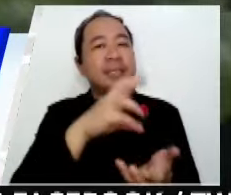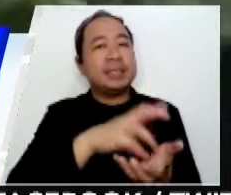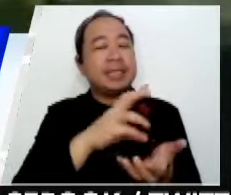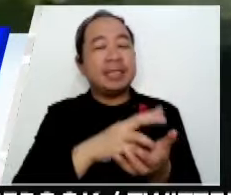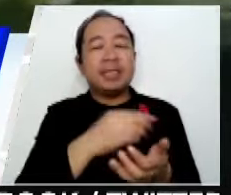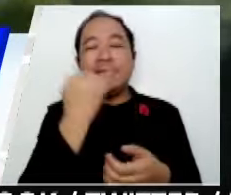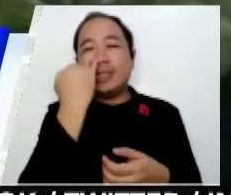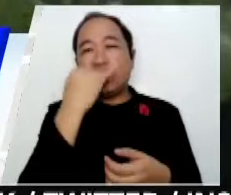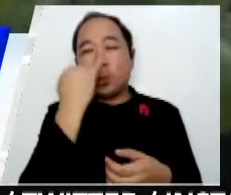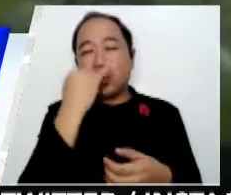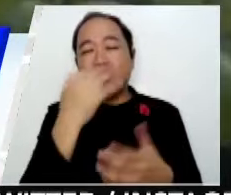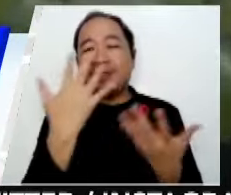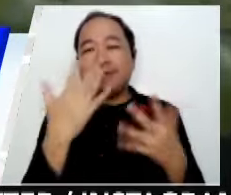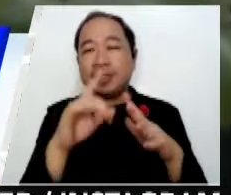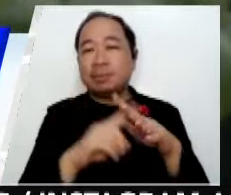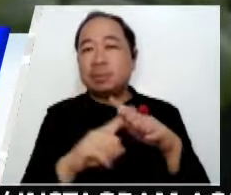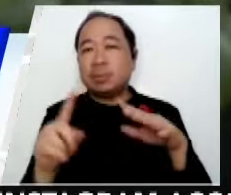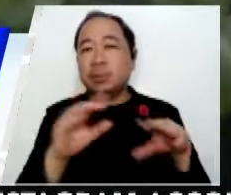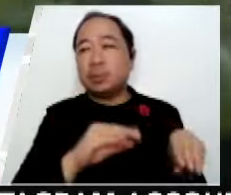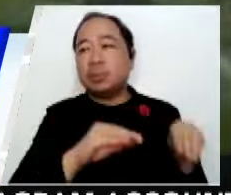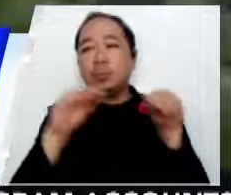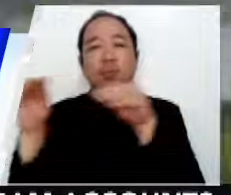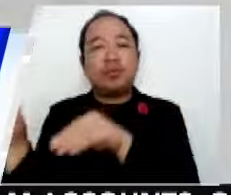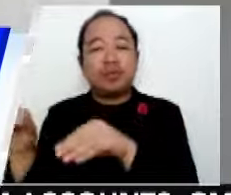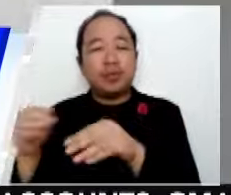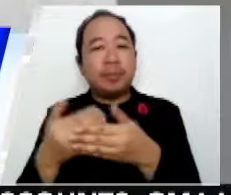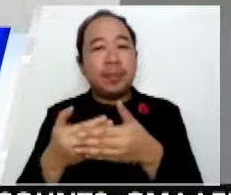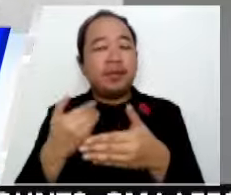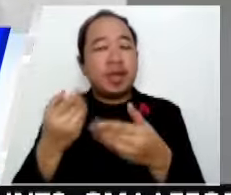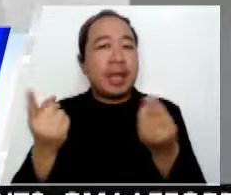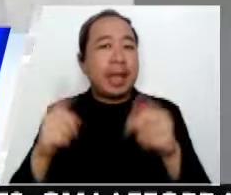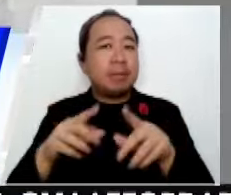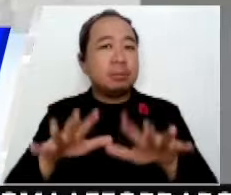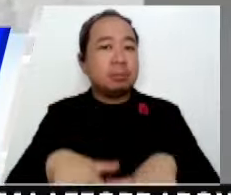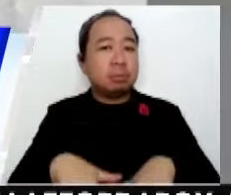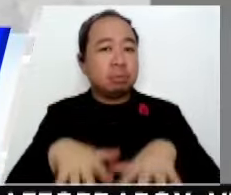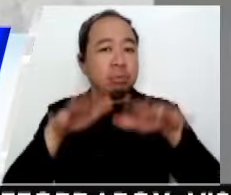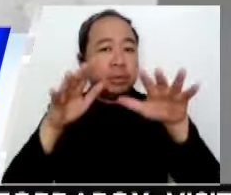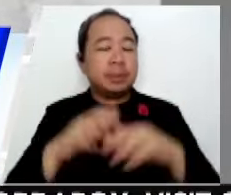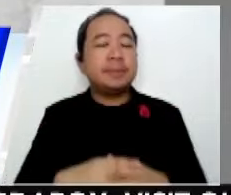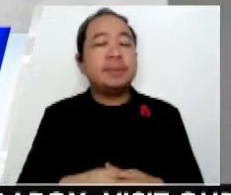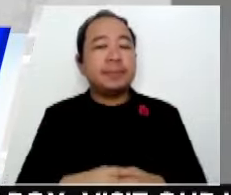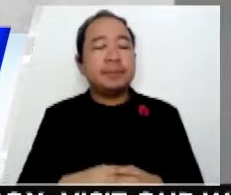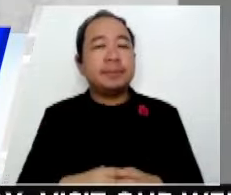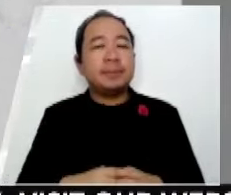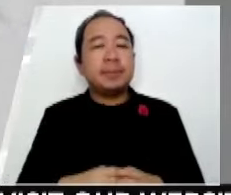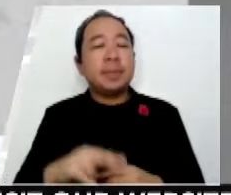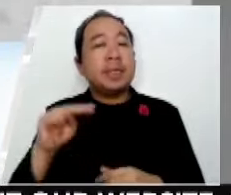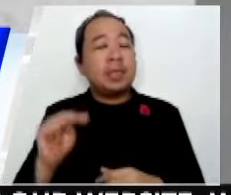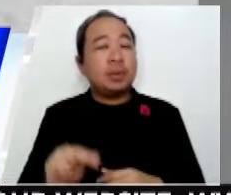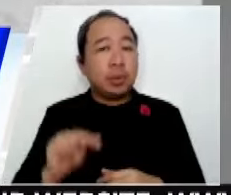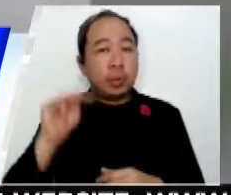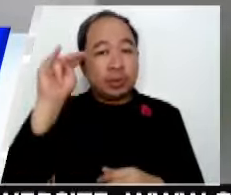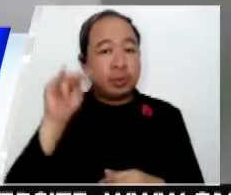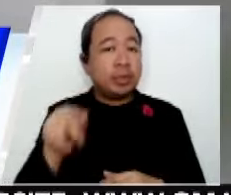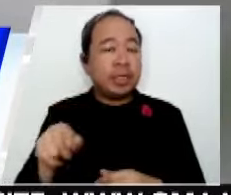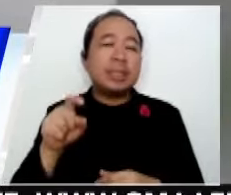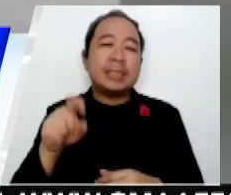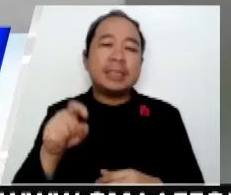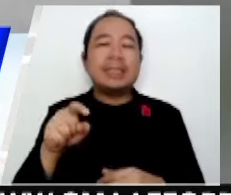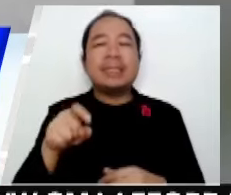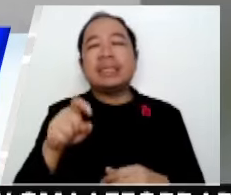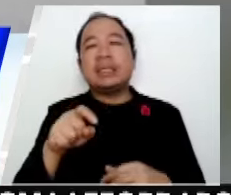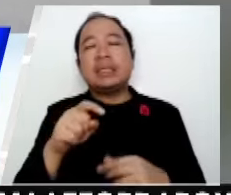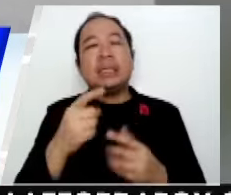inilikas na bago pa magkaroon ng baha sa kanilang lugar. Sa Ilocos Norte, kinailangang ilikas sa evacuation